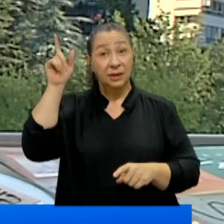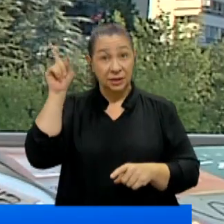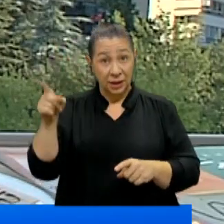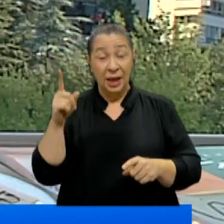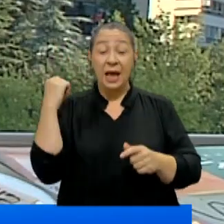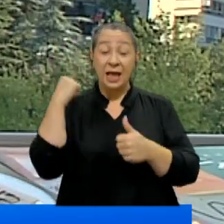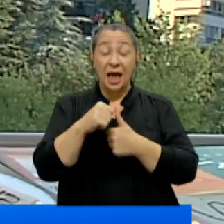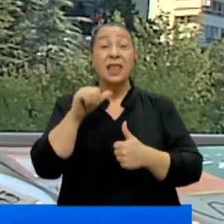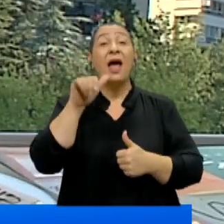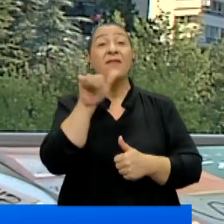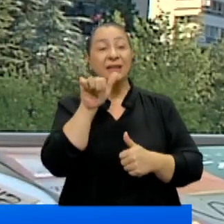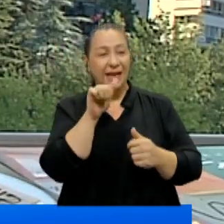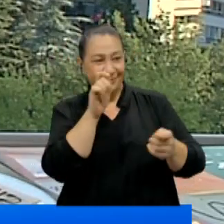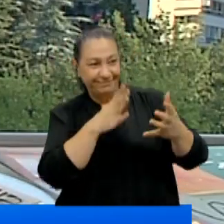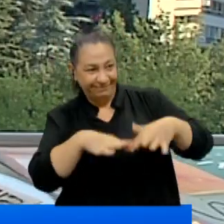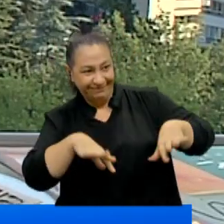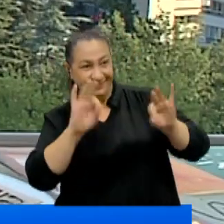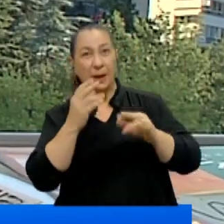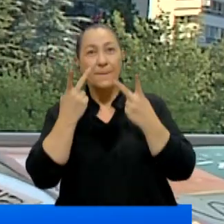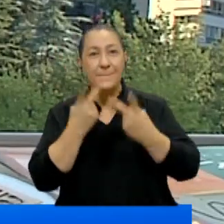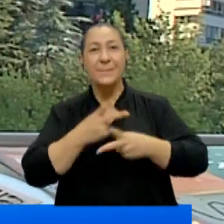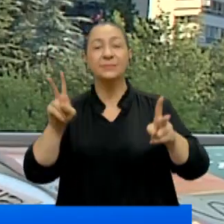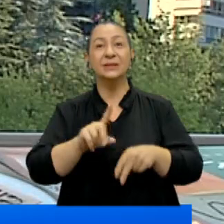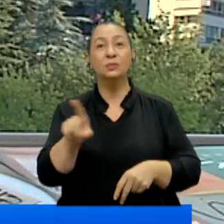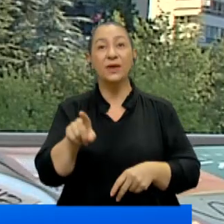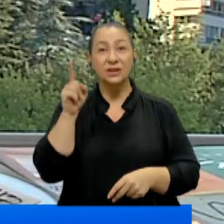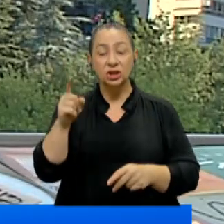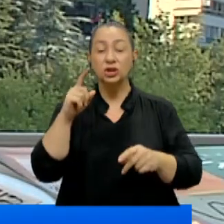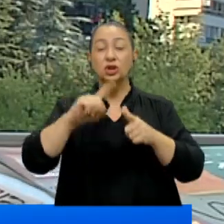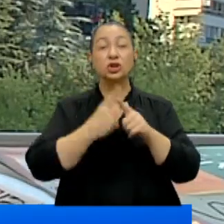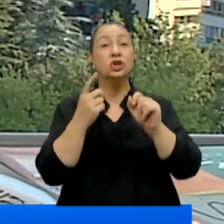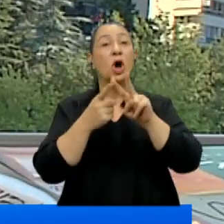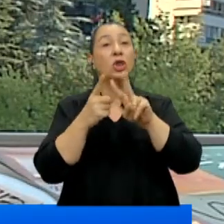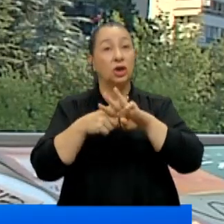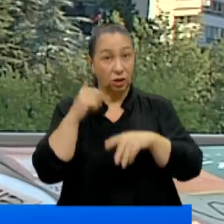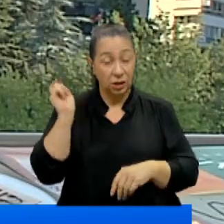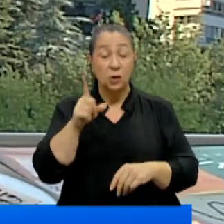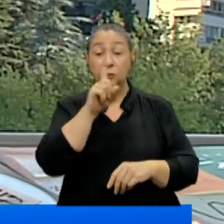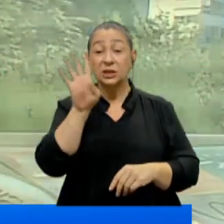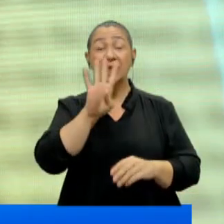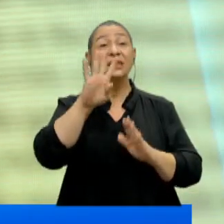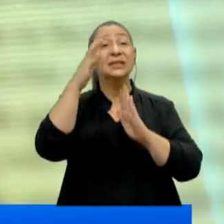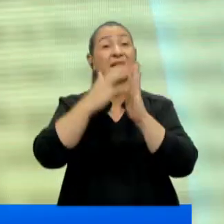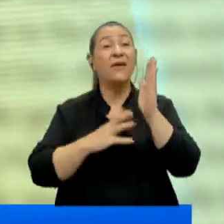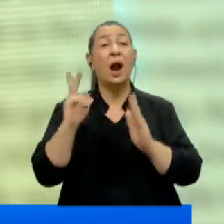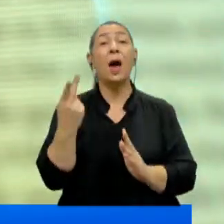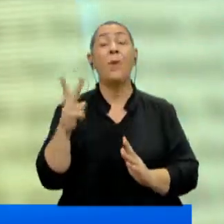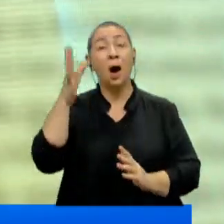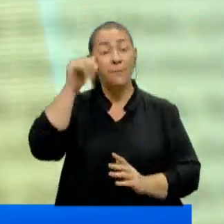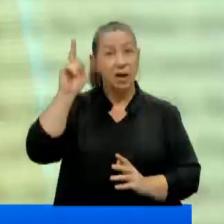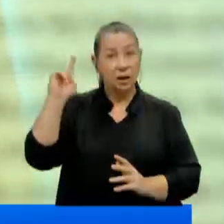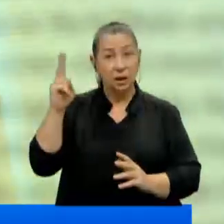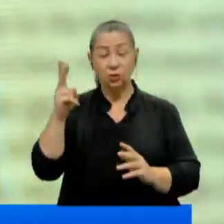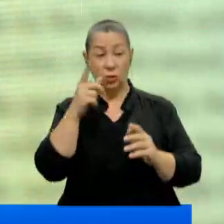Afganistan'ın yeniden inşasından sorumlu bağımsız genel müfettişi John Sopko'nun 140 sayfalık raporunda Amerika Birleşik